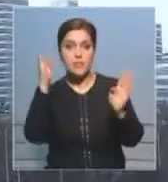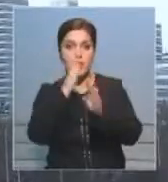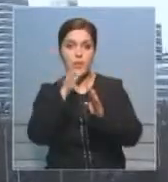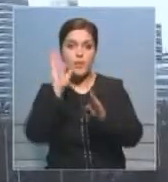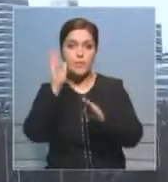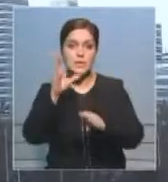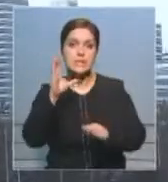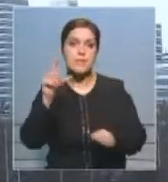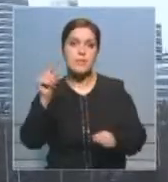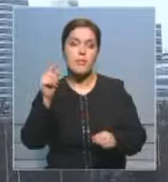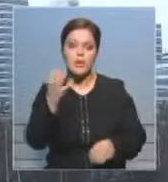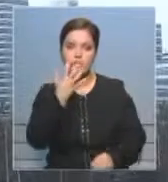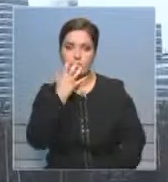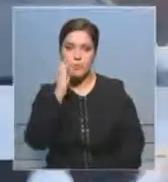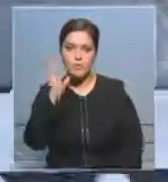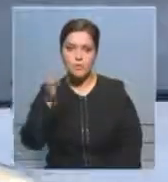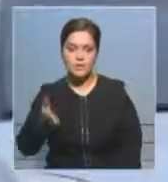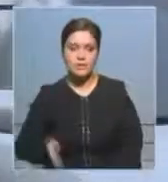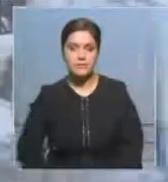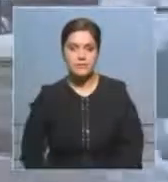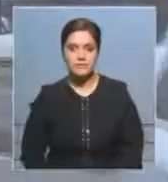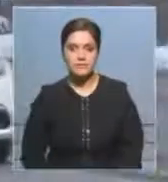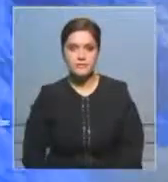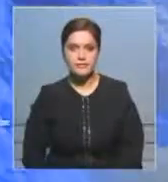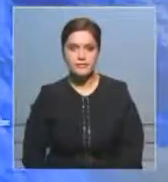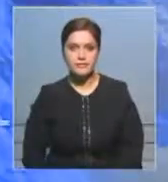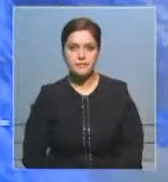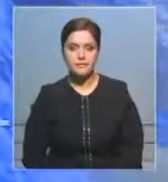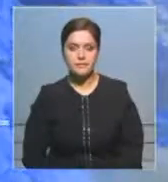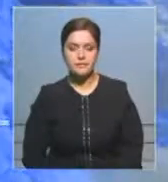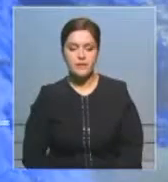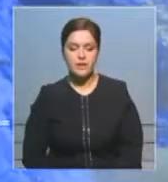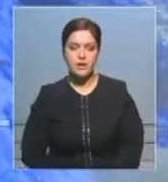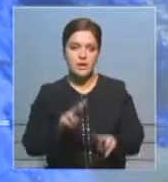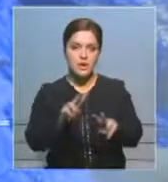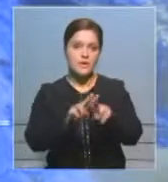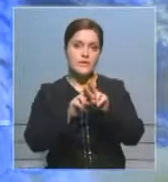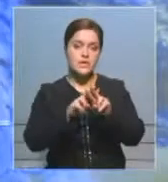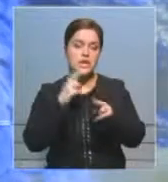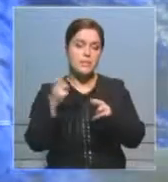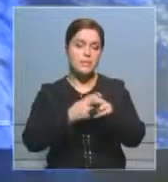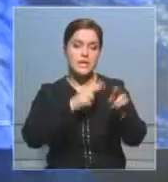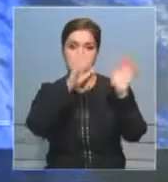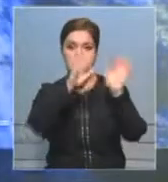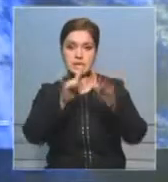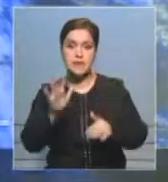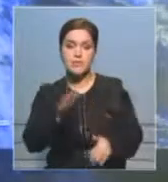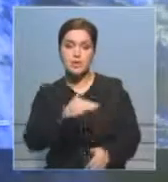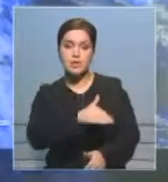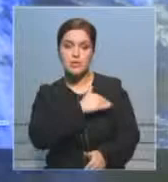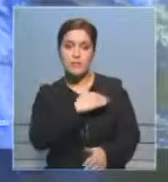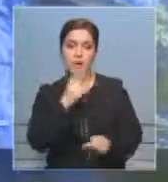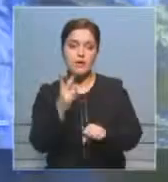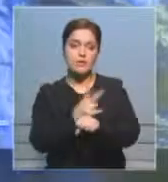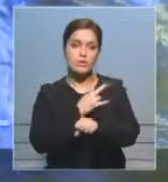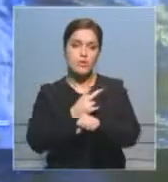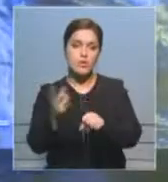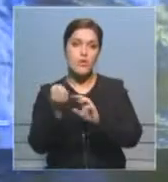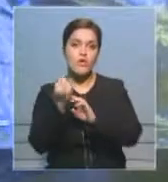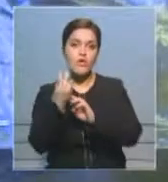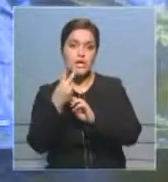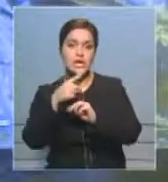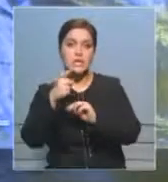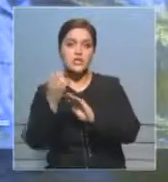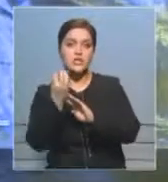сцепления придется понедельникам может и не ожидается без осадков температура ночью 12